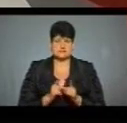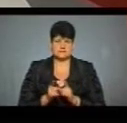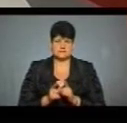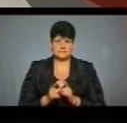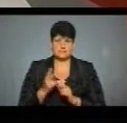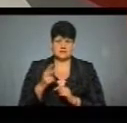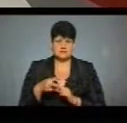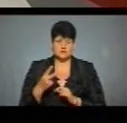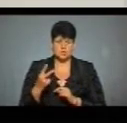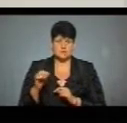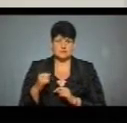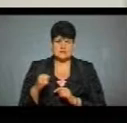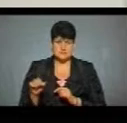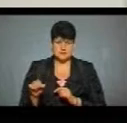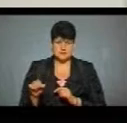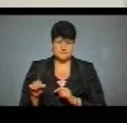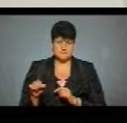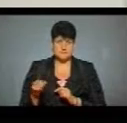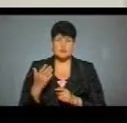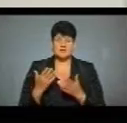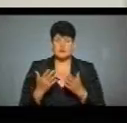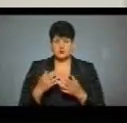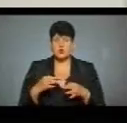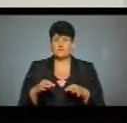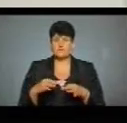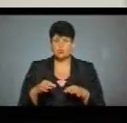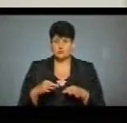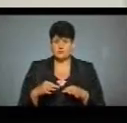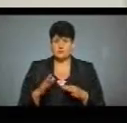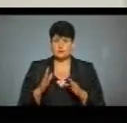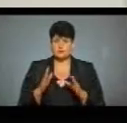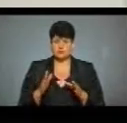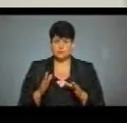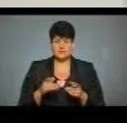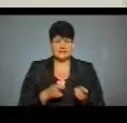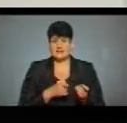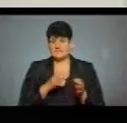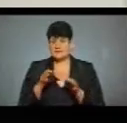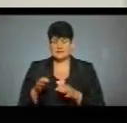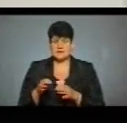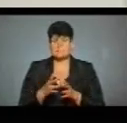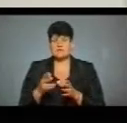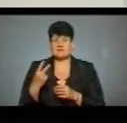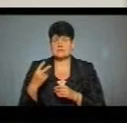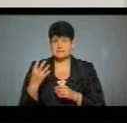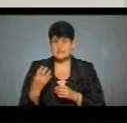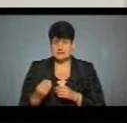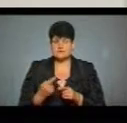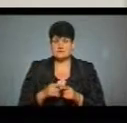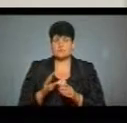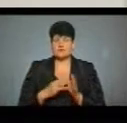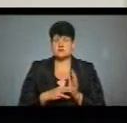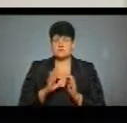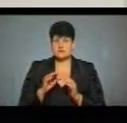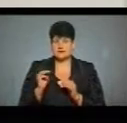після 22 серпня, якщо автомобіль буде не вивезений більше 20 днів, це буде 85